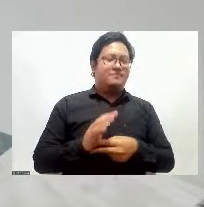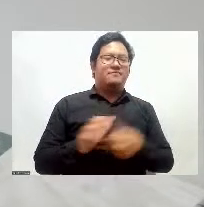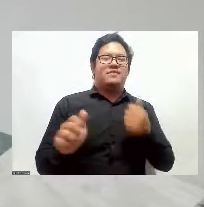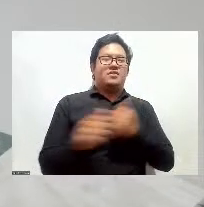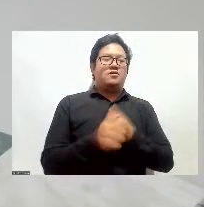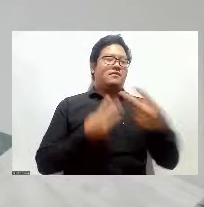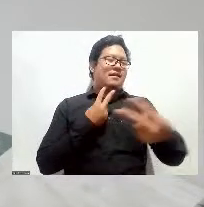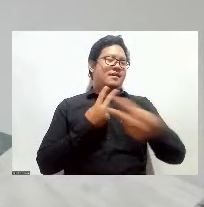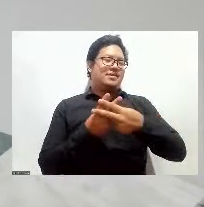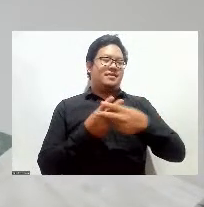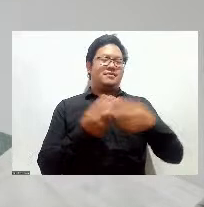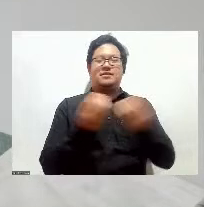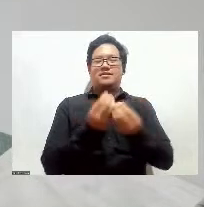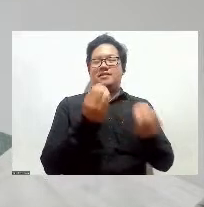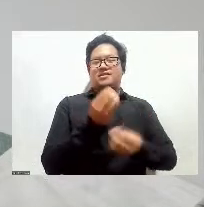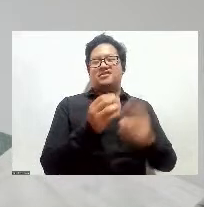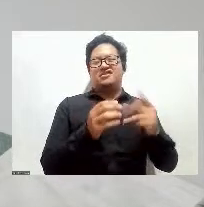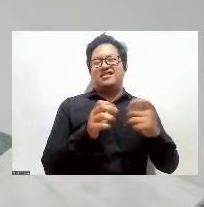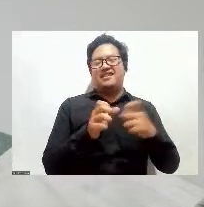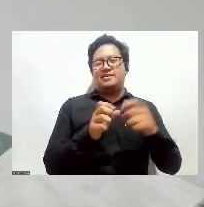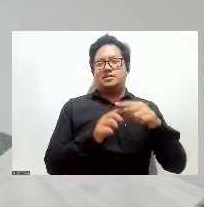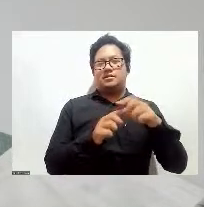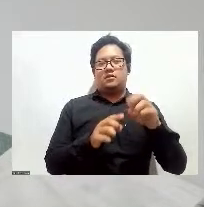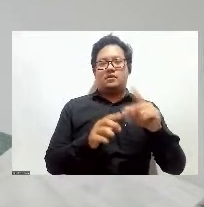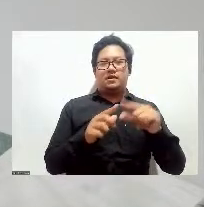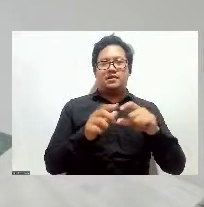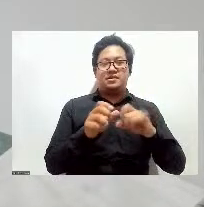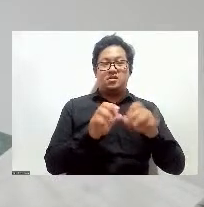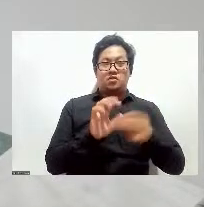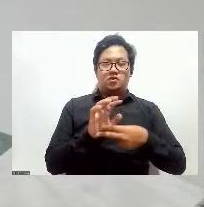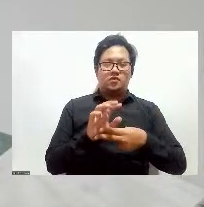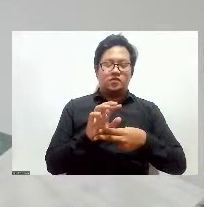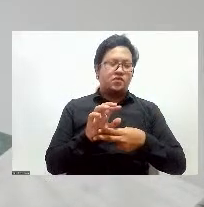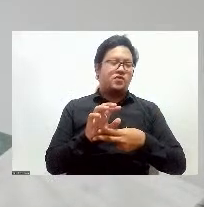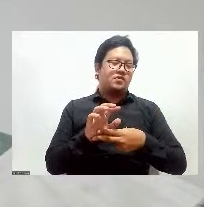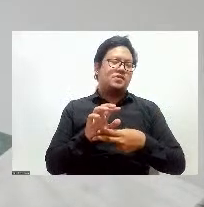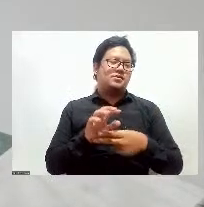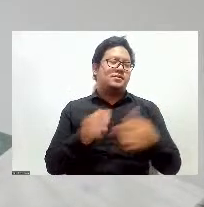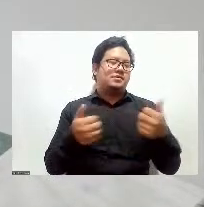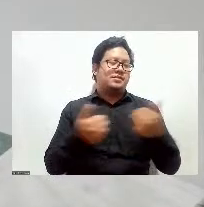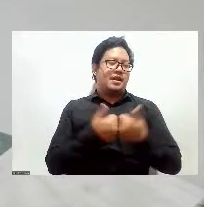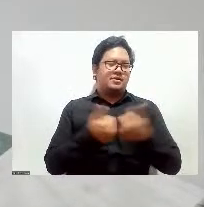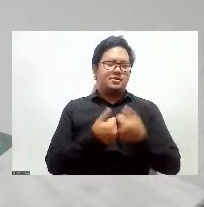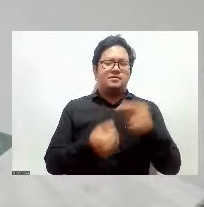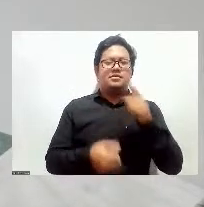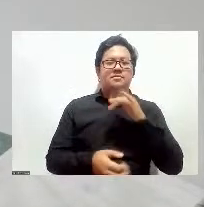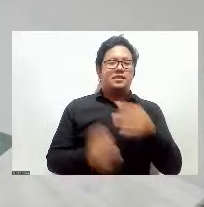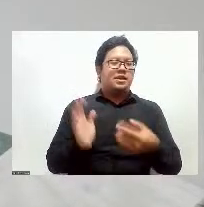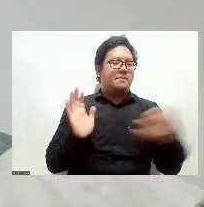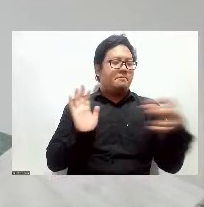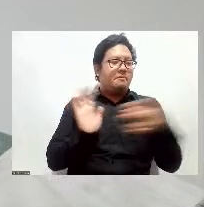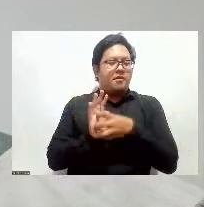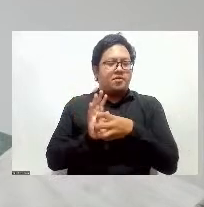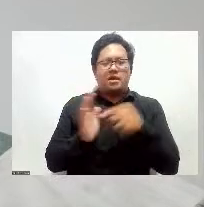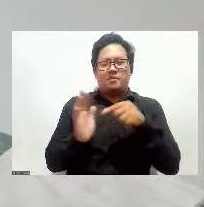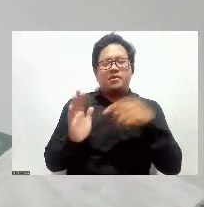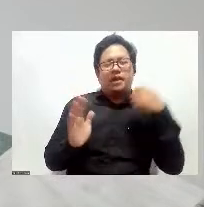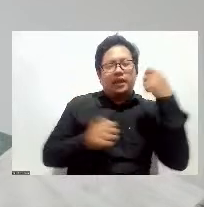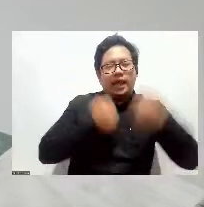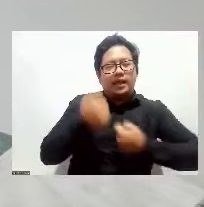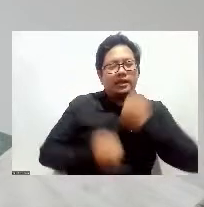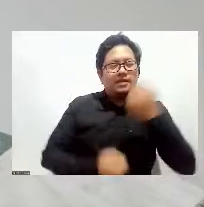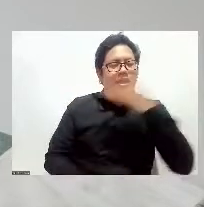kau bisa mengunggah di media sosialmu apa saja kegiatanmu sehari-hari atau bersama-sama dengan teman-teman